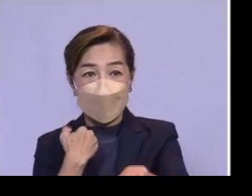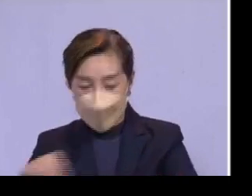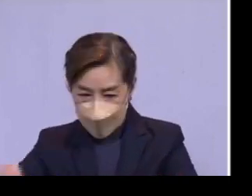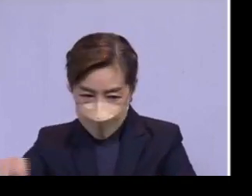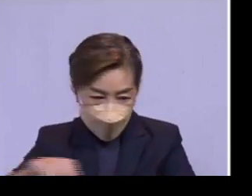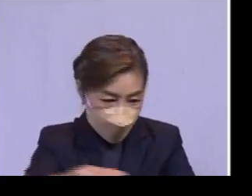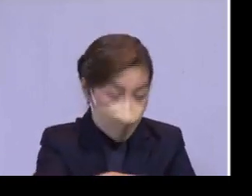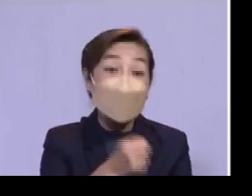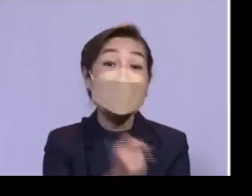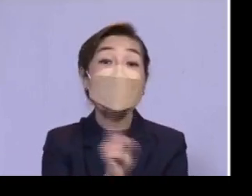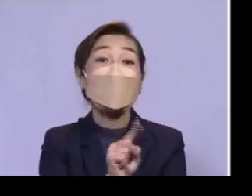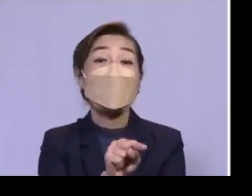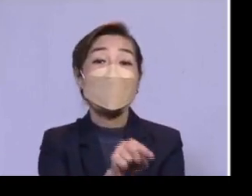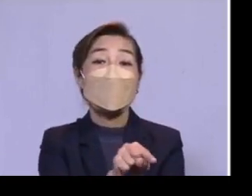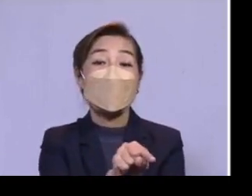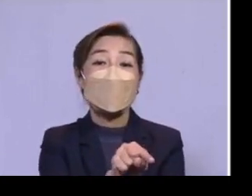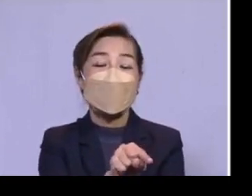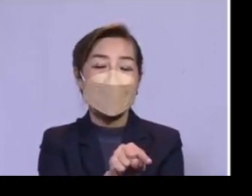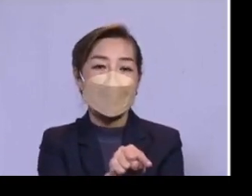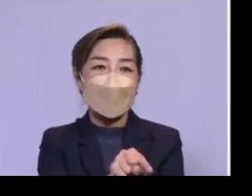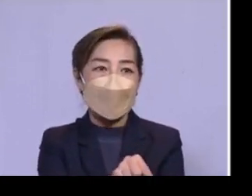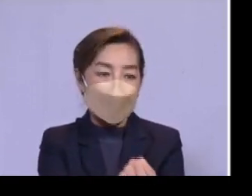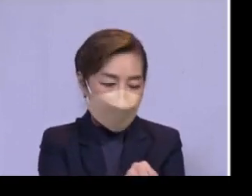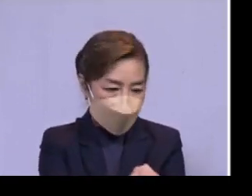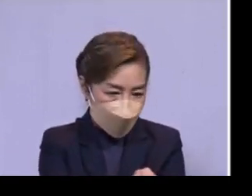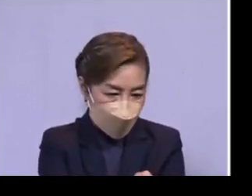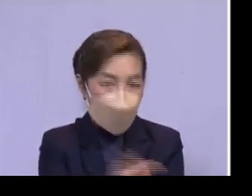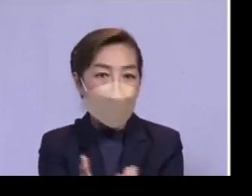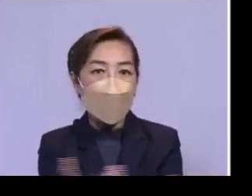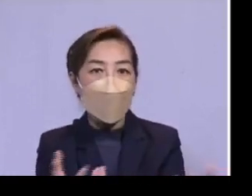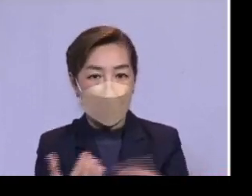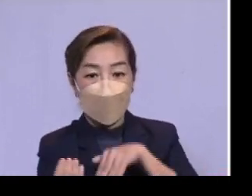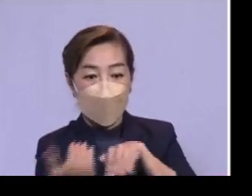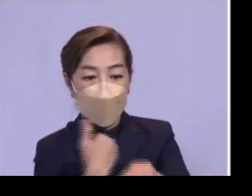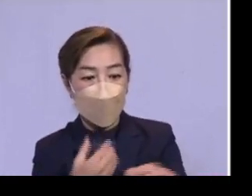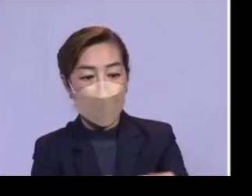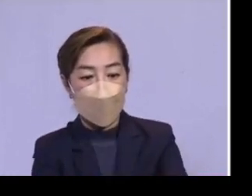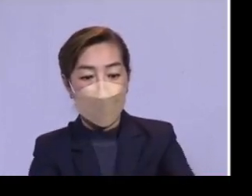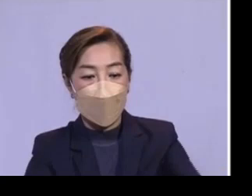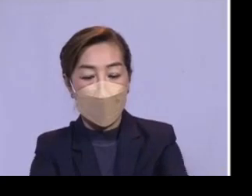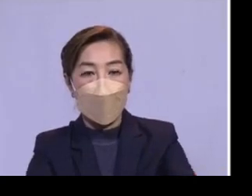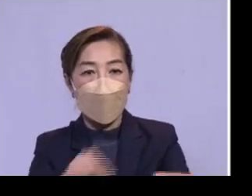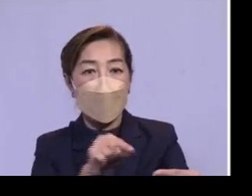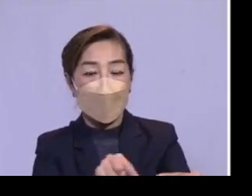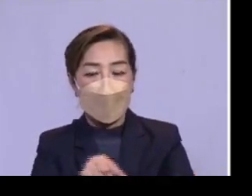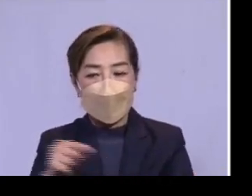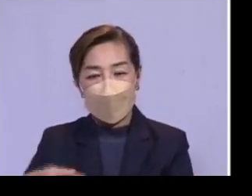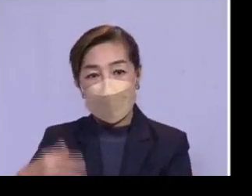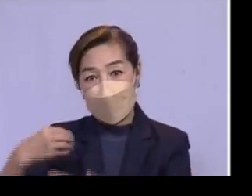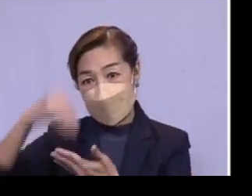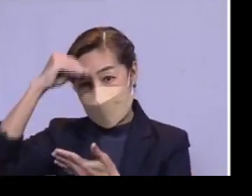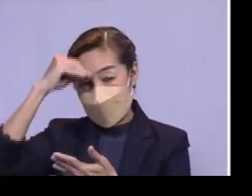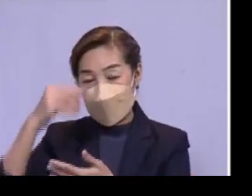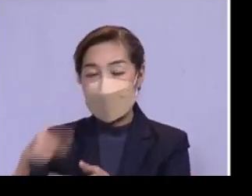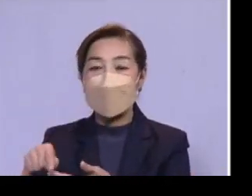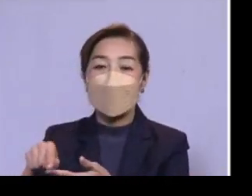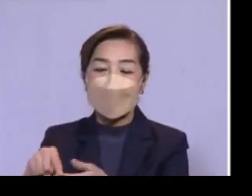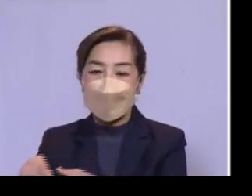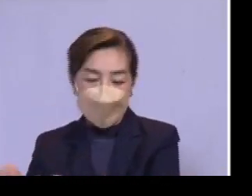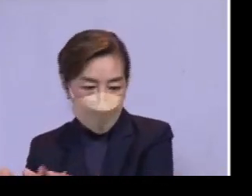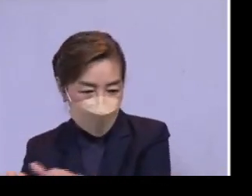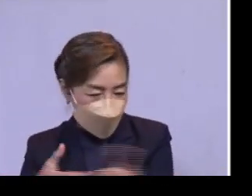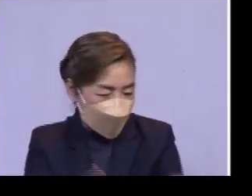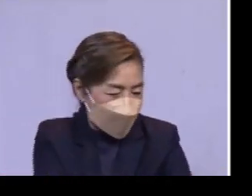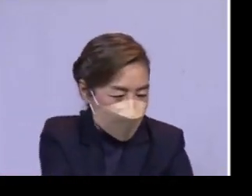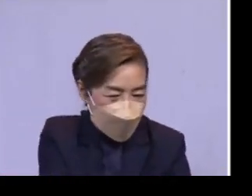ทำอะไรครับ เหมือน เขามาเก็บสิ่งของบางอย่างแล้วมาสืบทราบทีหลังว่ามันคืออ้อยฮะคุณหน่อยแน่คุณผู้ช